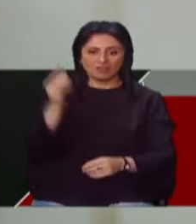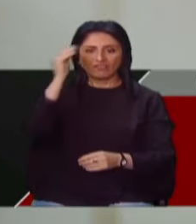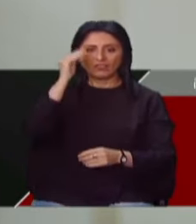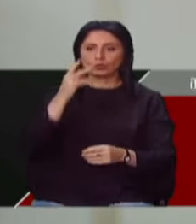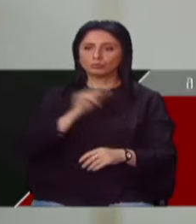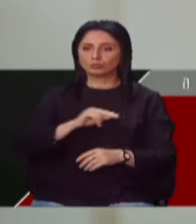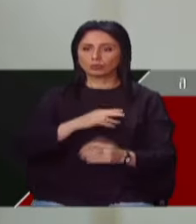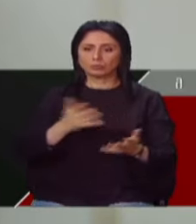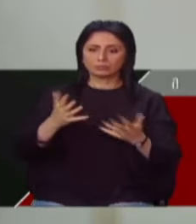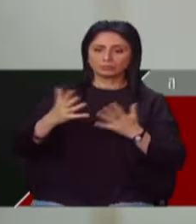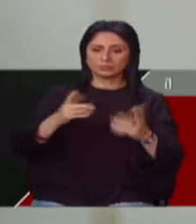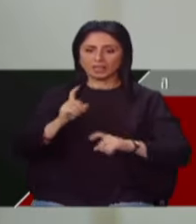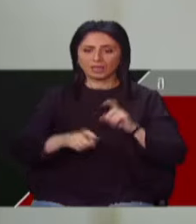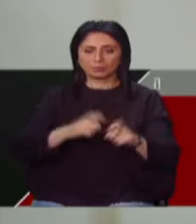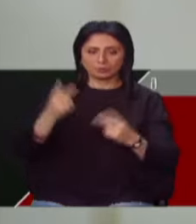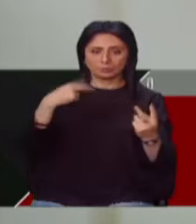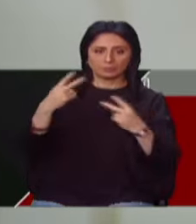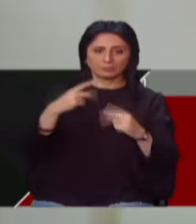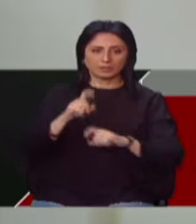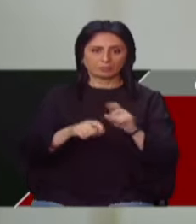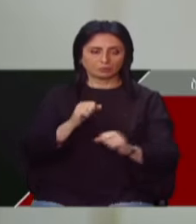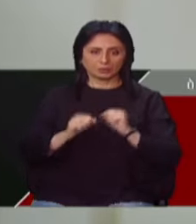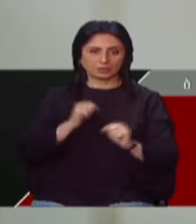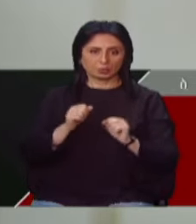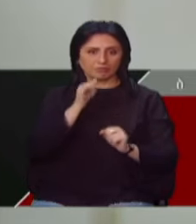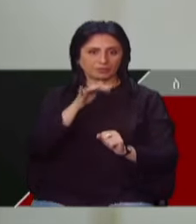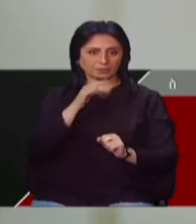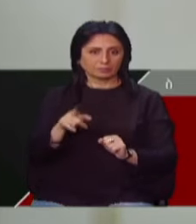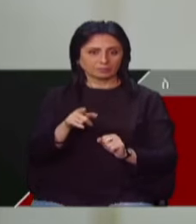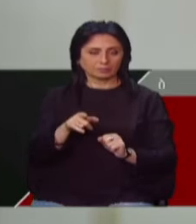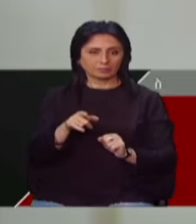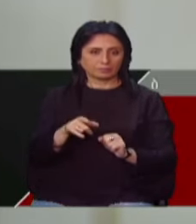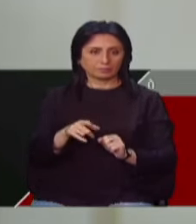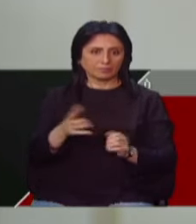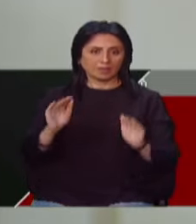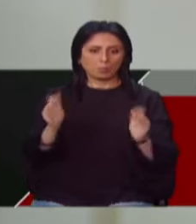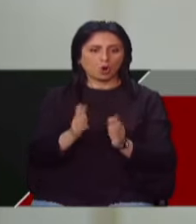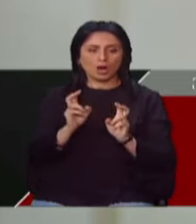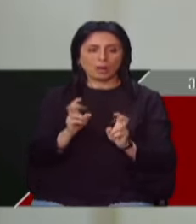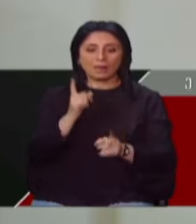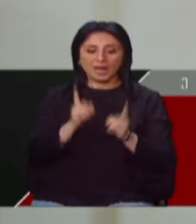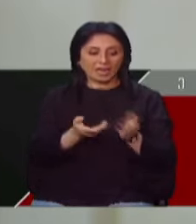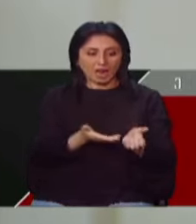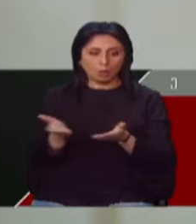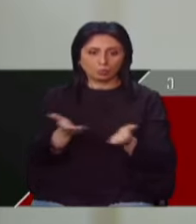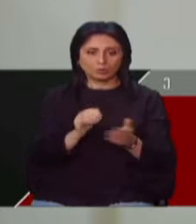ვთქვათ ნაბიჯების გადადგმის მცდელობა რაც აბსოლუტურად მოკლებულია რეალისტურ საფუძვლებს